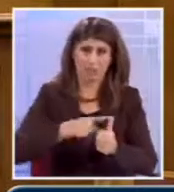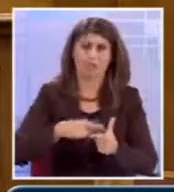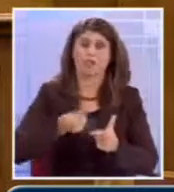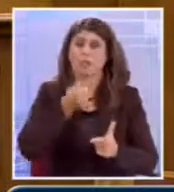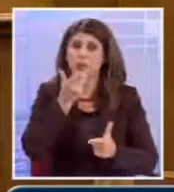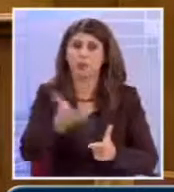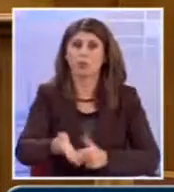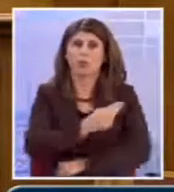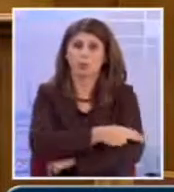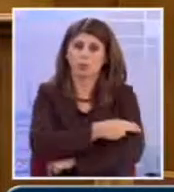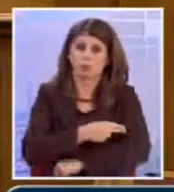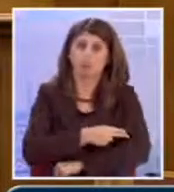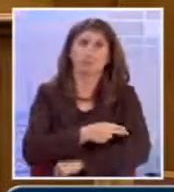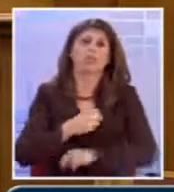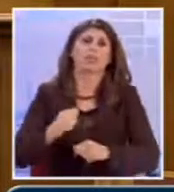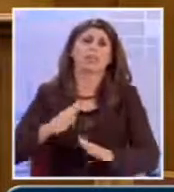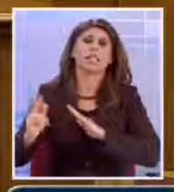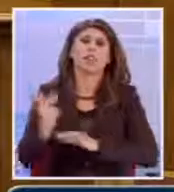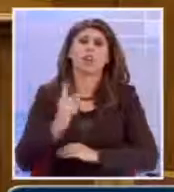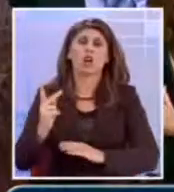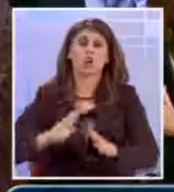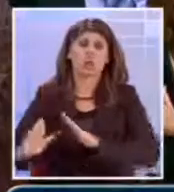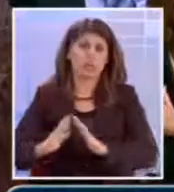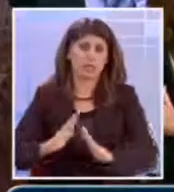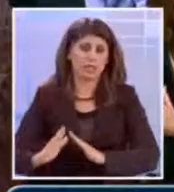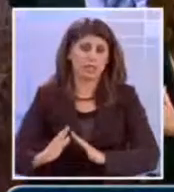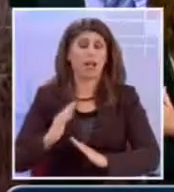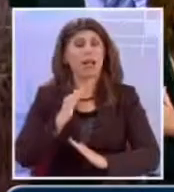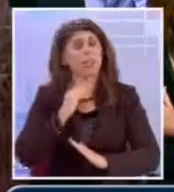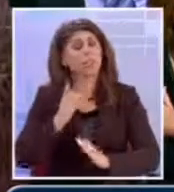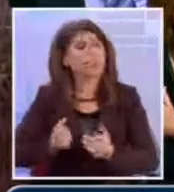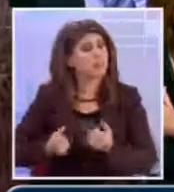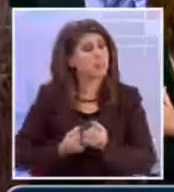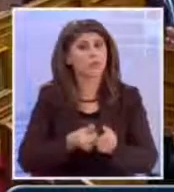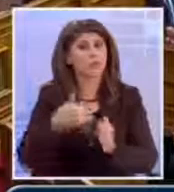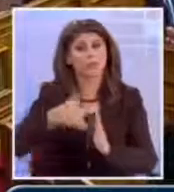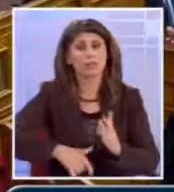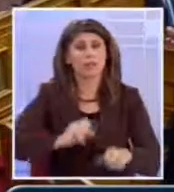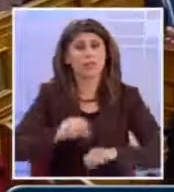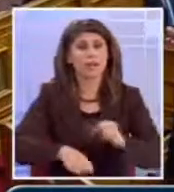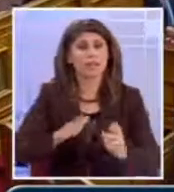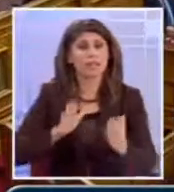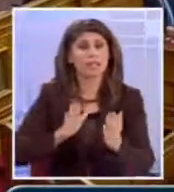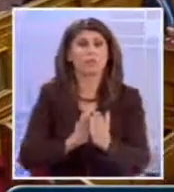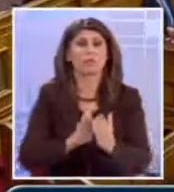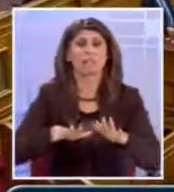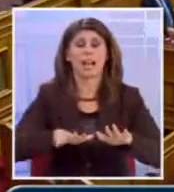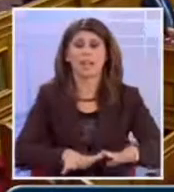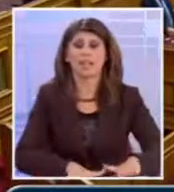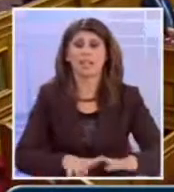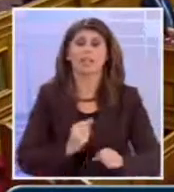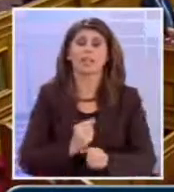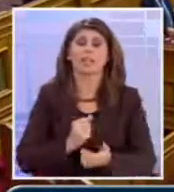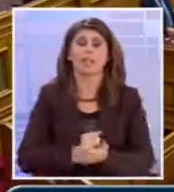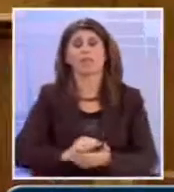δαπάνες περίθαλψης και κοινωνικής προστασίας. Δεν στηρίζει ουσιαστικά δράσεις αντιμετώπισης της ανεργίας και